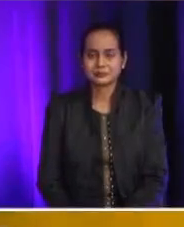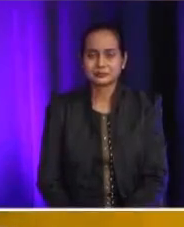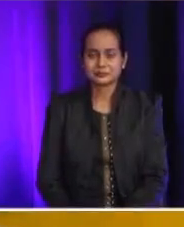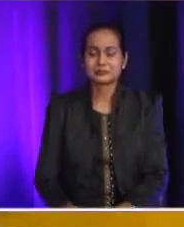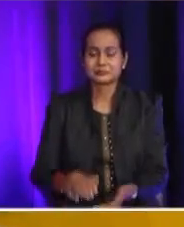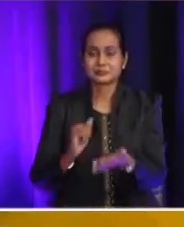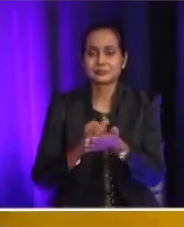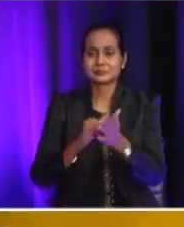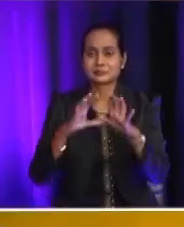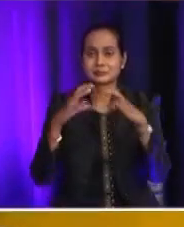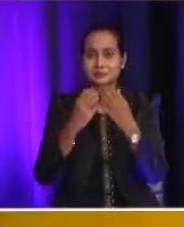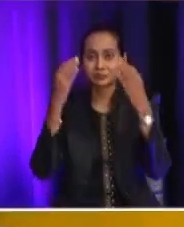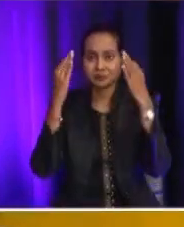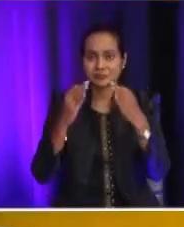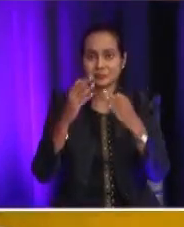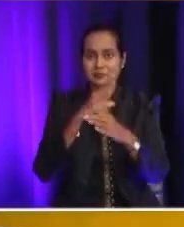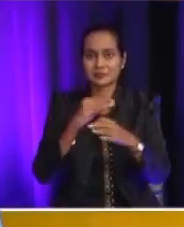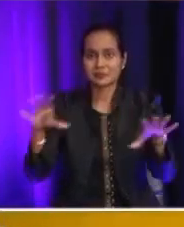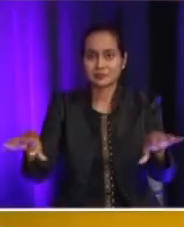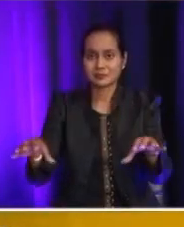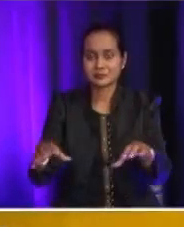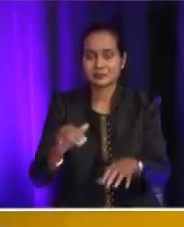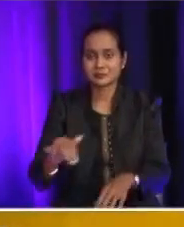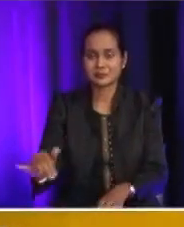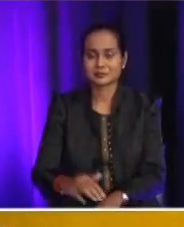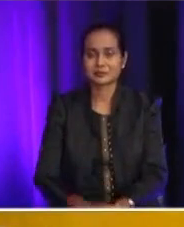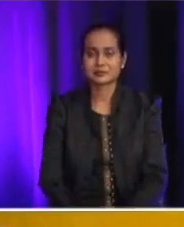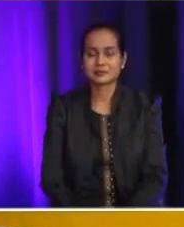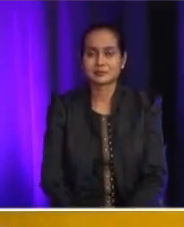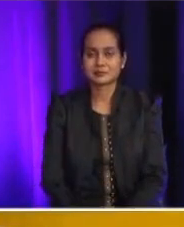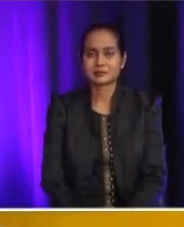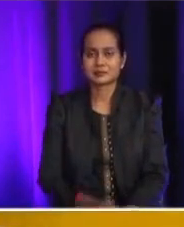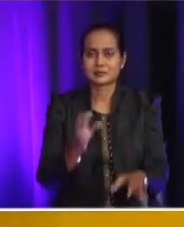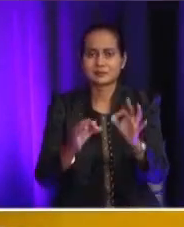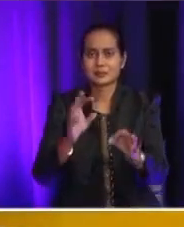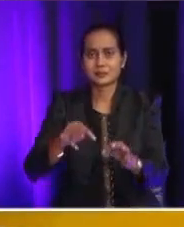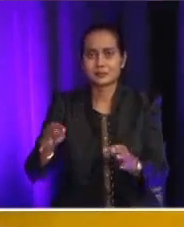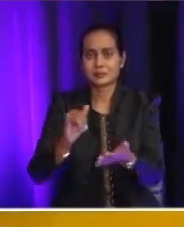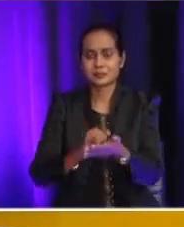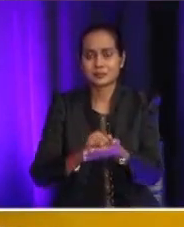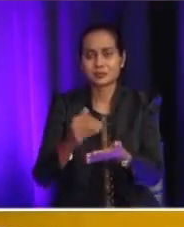kelompok sasaran dan pelaksanaannya. Maksud dia di sini ya, kalau murid itu berada